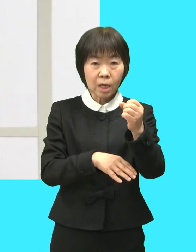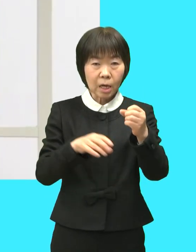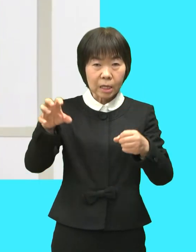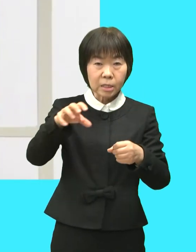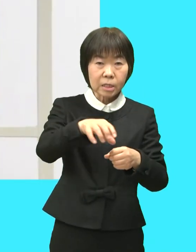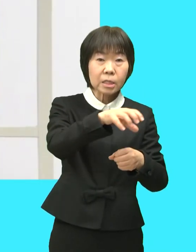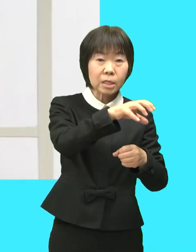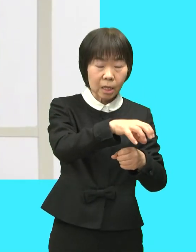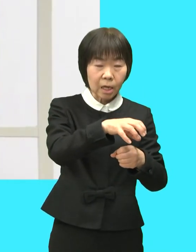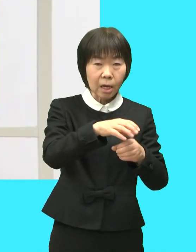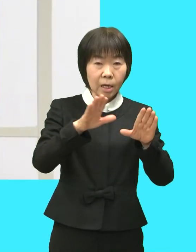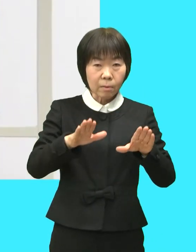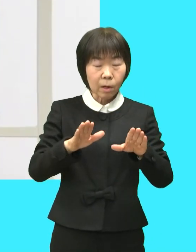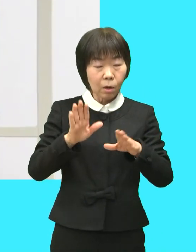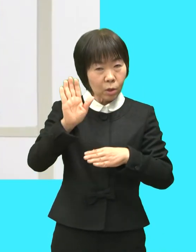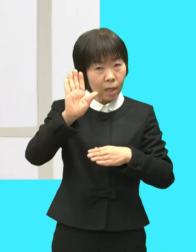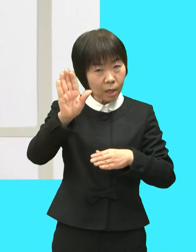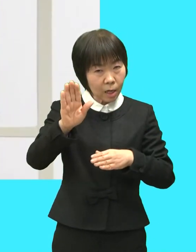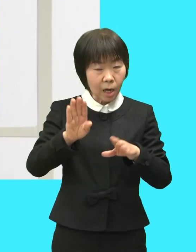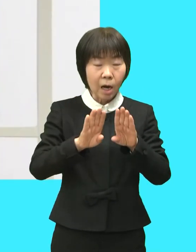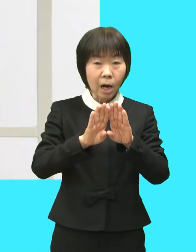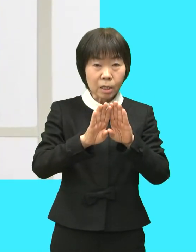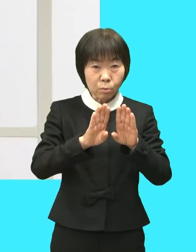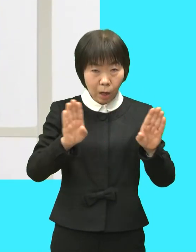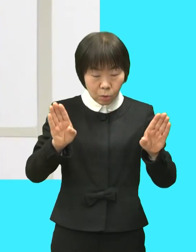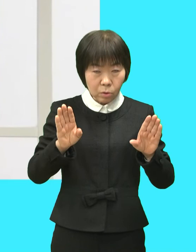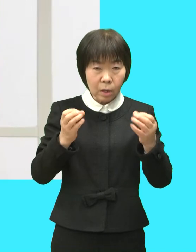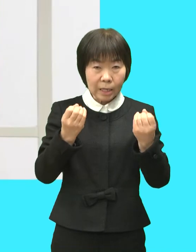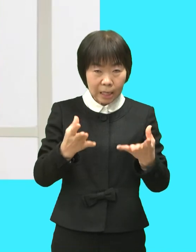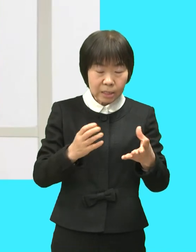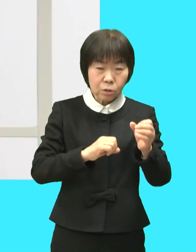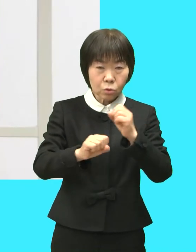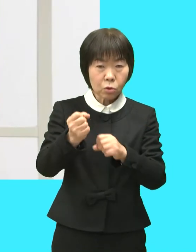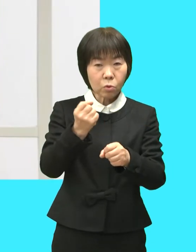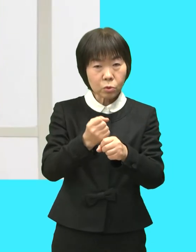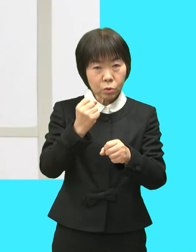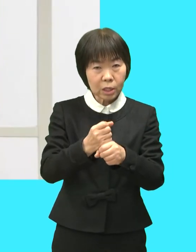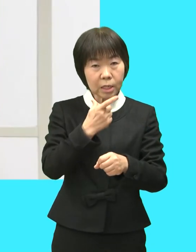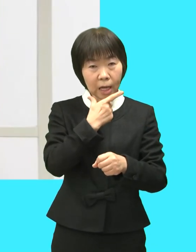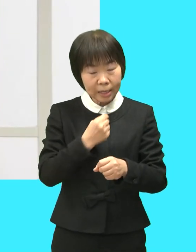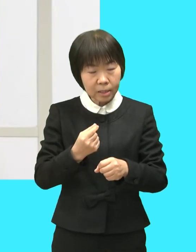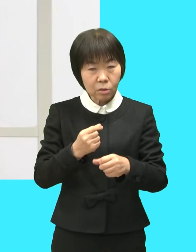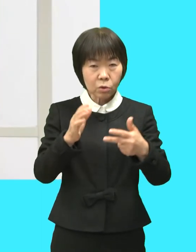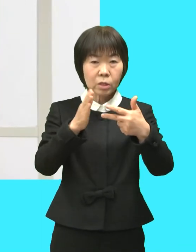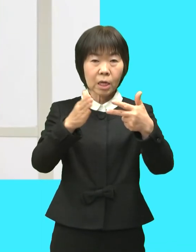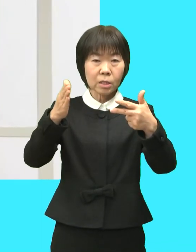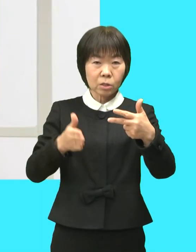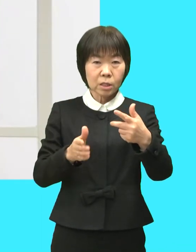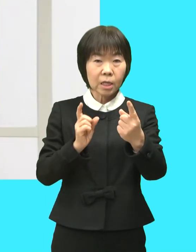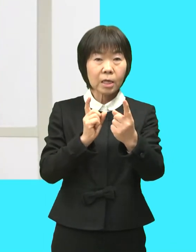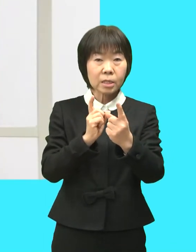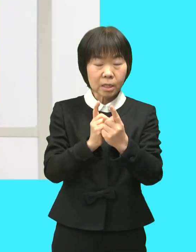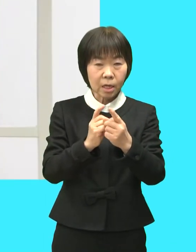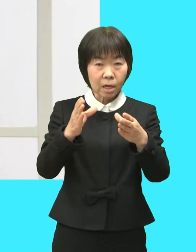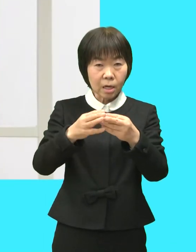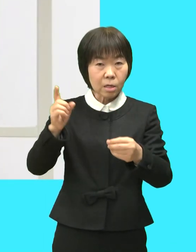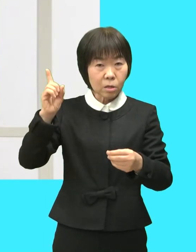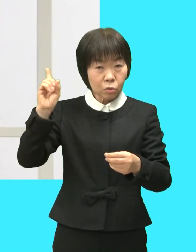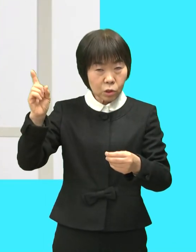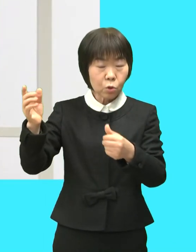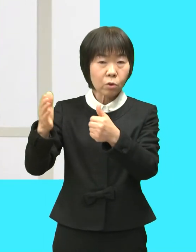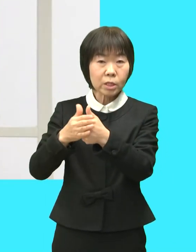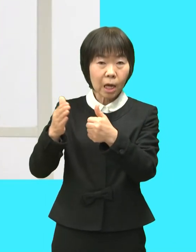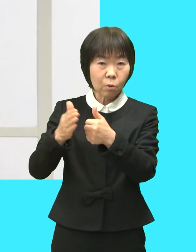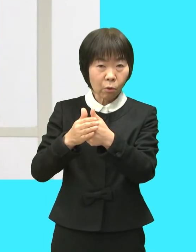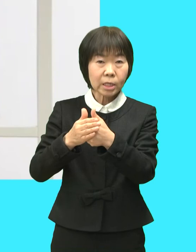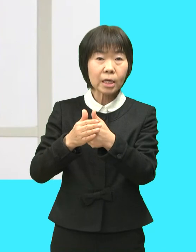域で今これからまさに芽吹こう、新しい動きを作り出そうという施設に対して国の一定の支援を